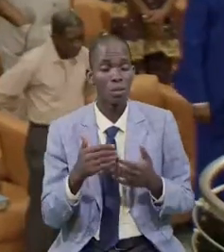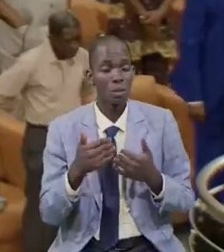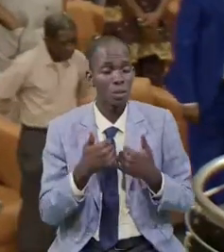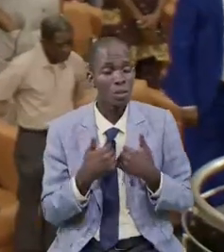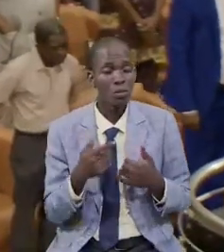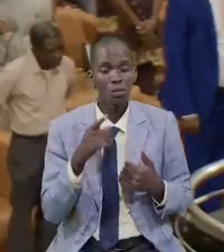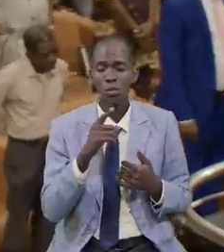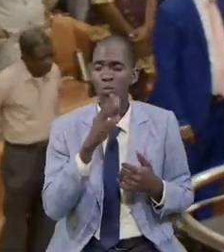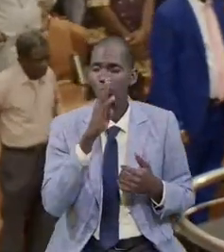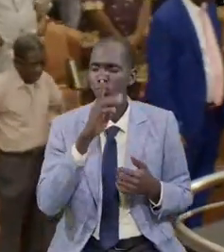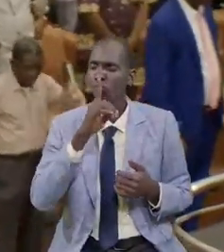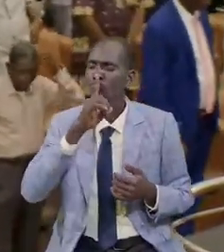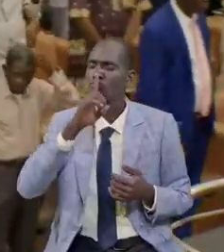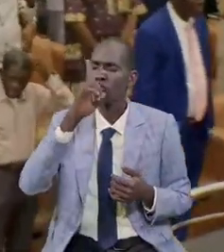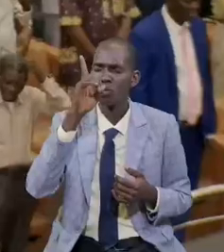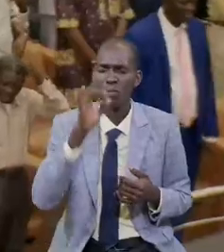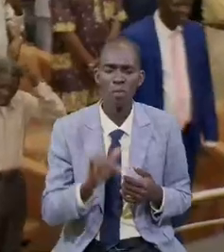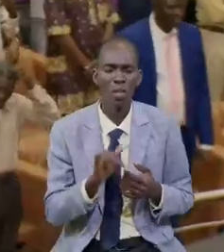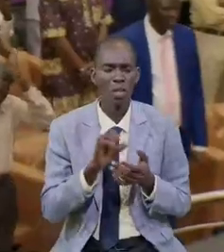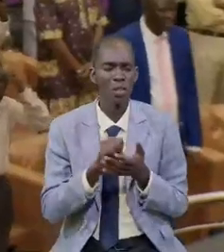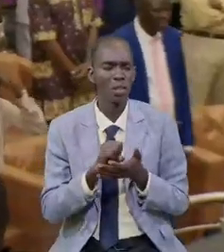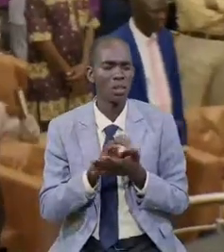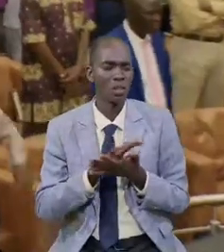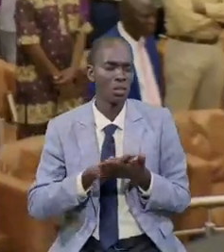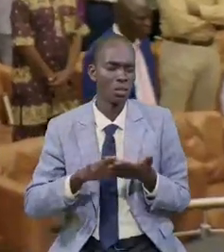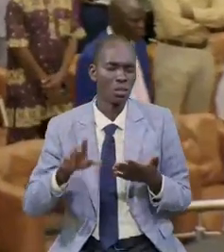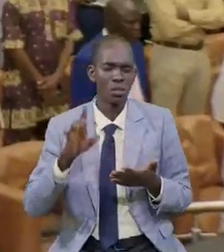Êtes-vous véritablement sanctifié?